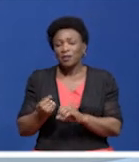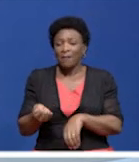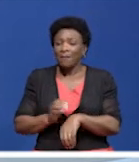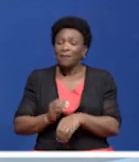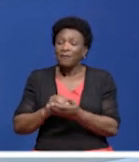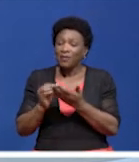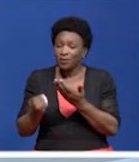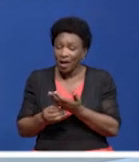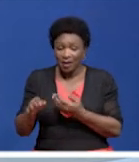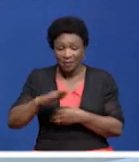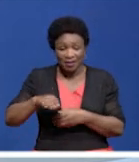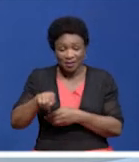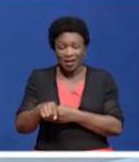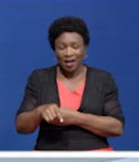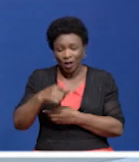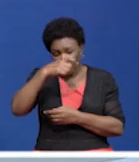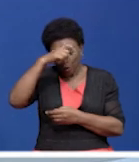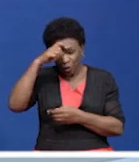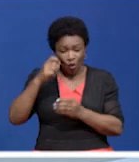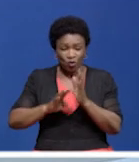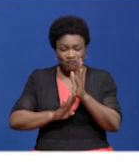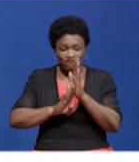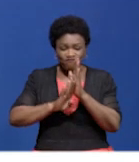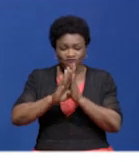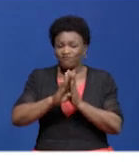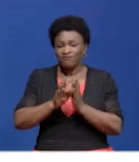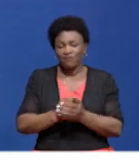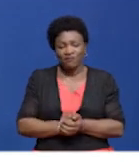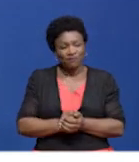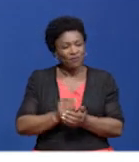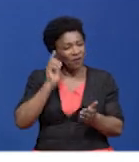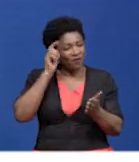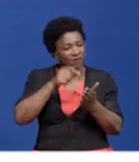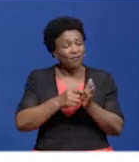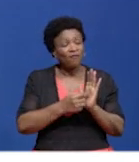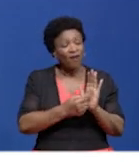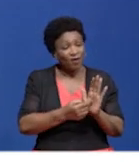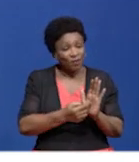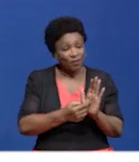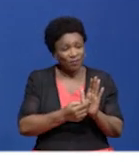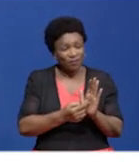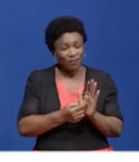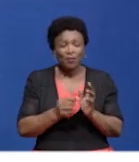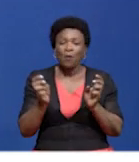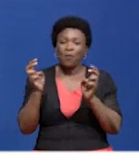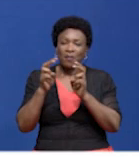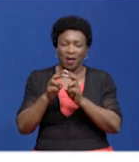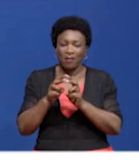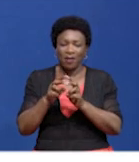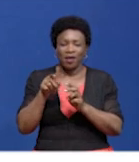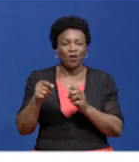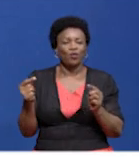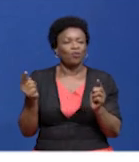mazinga ha na j n lim moto mfo nisha ya umeme hii ambo tun nayo kwa ratiba